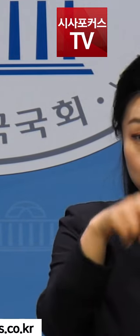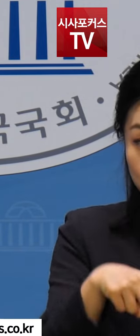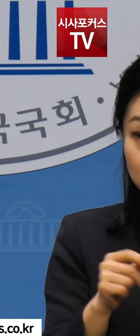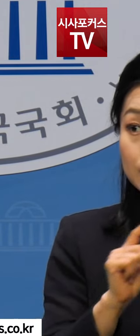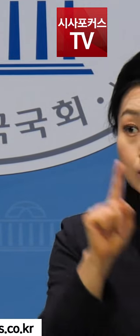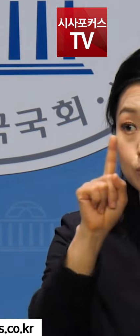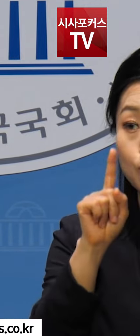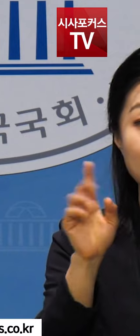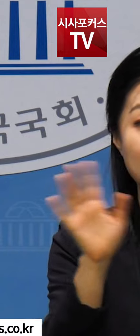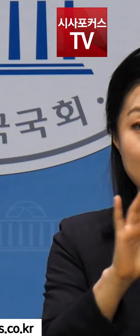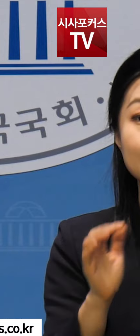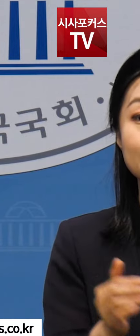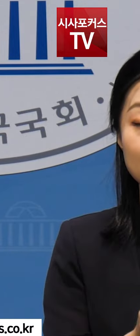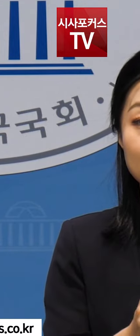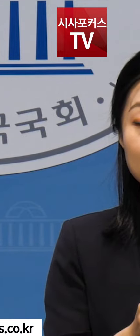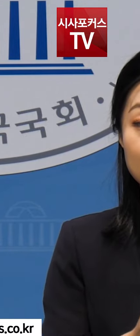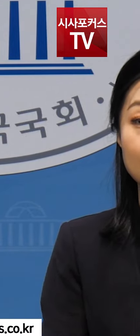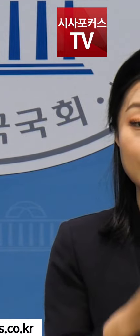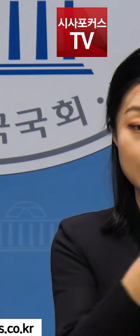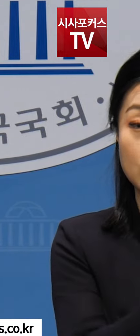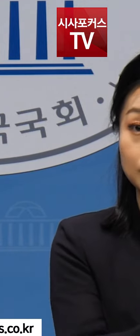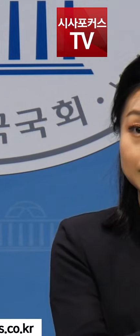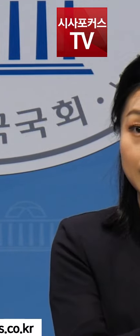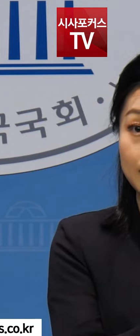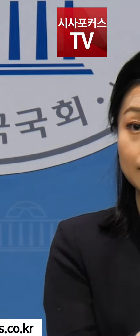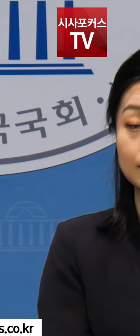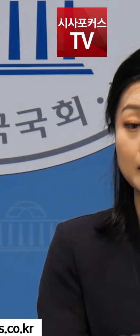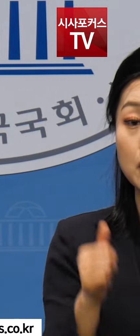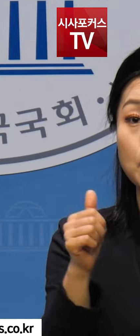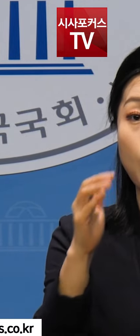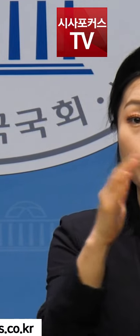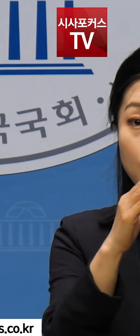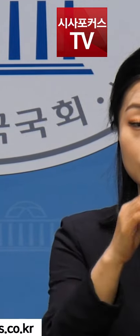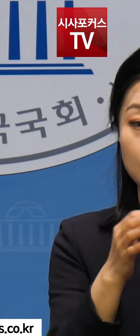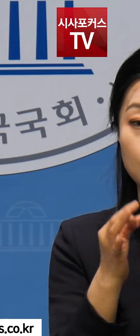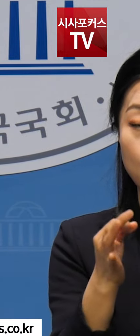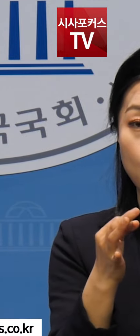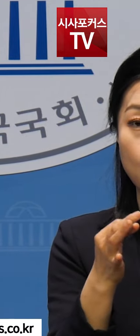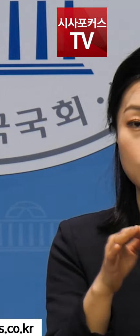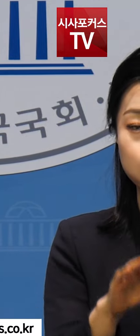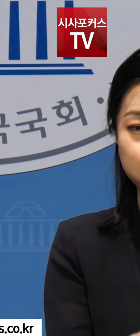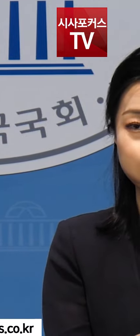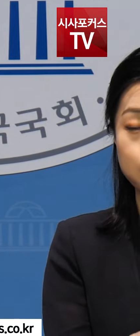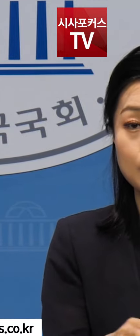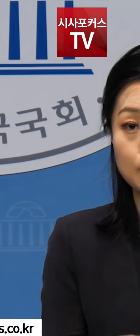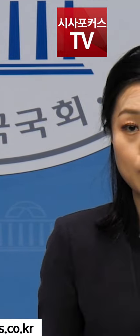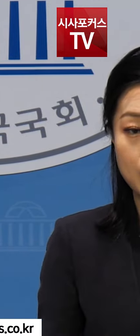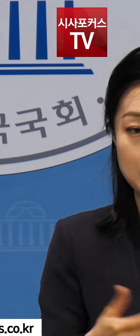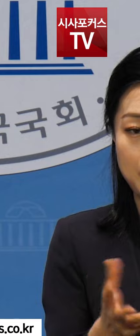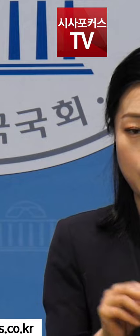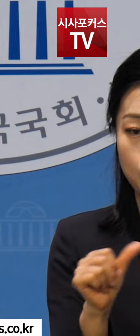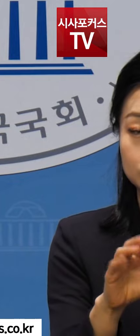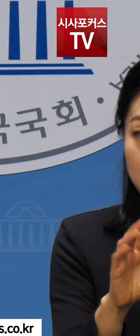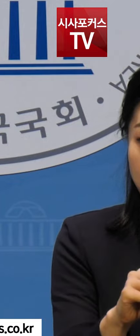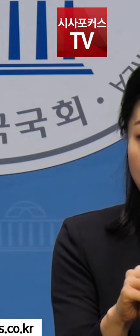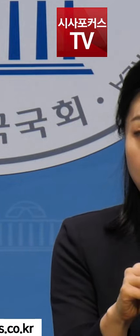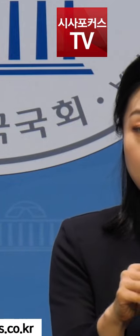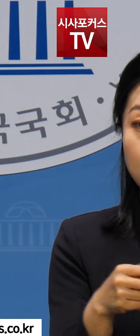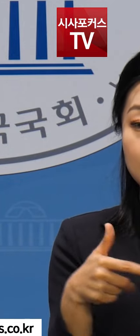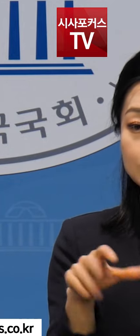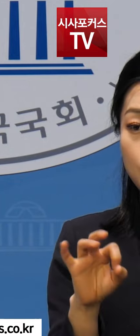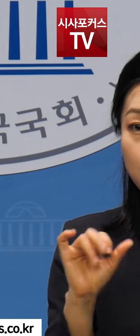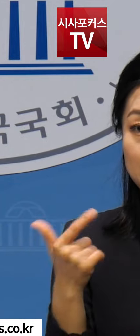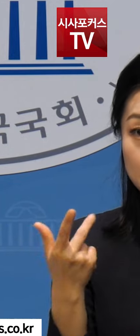기소하지 않았습니다. 그러면서 검찰이 법원의 범죄 수익 보전을 위해 유동규 8억 5천만 원과